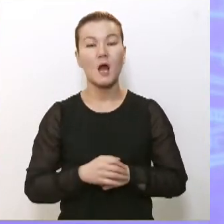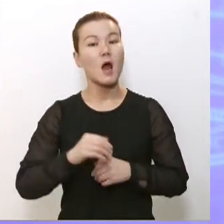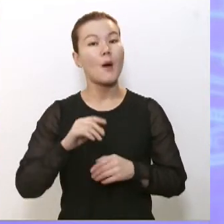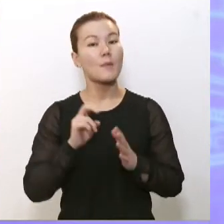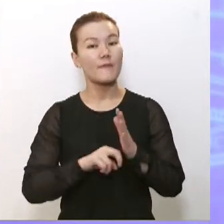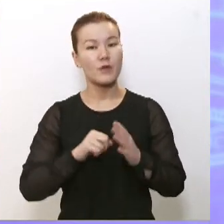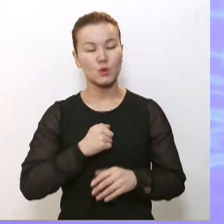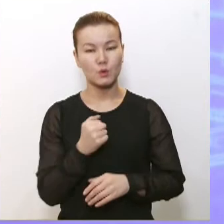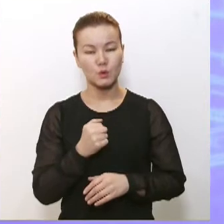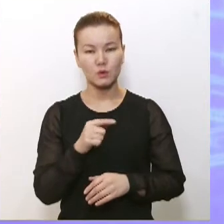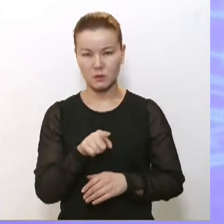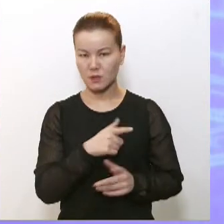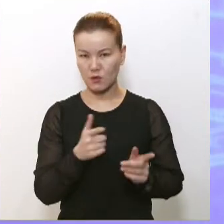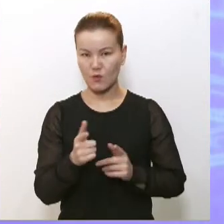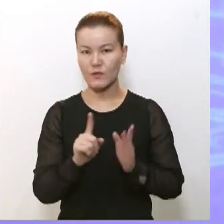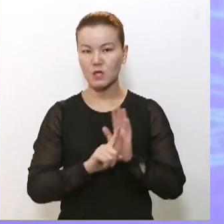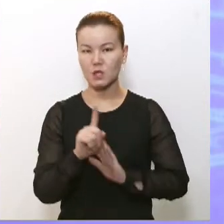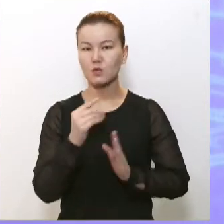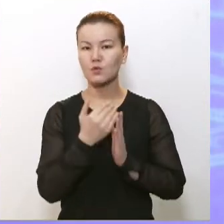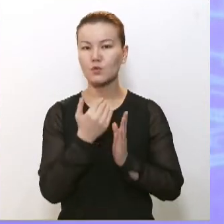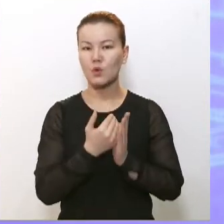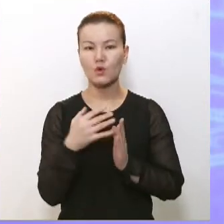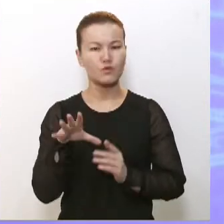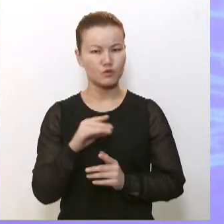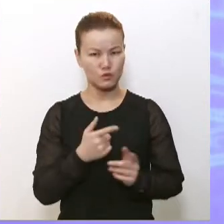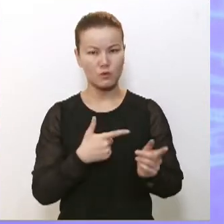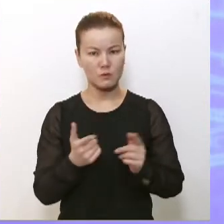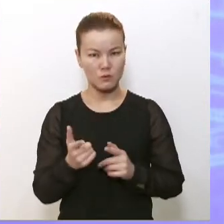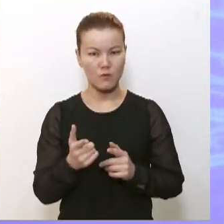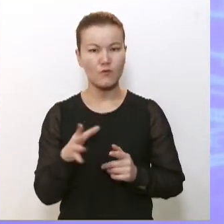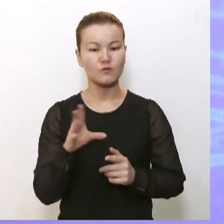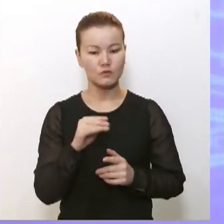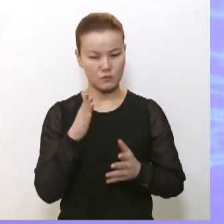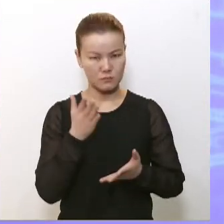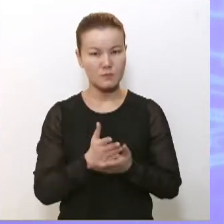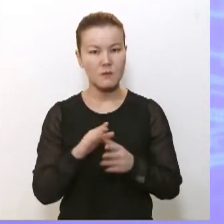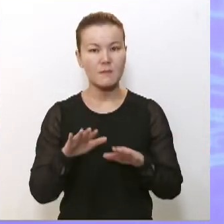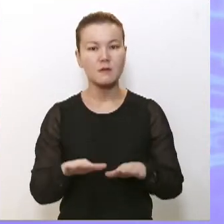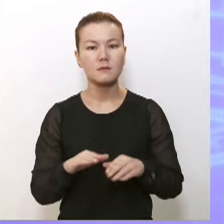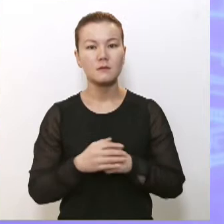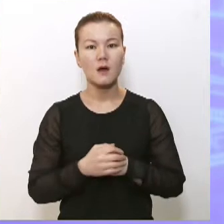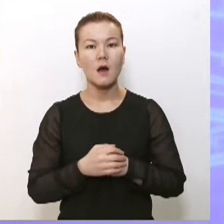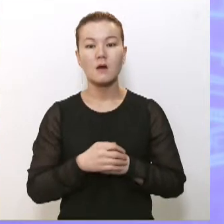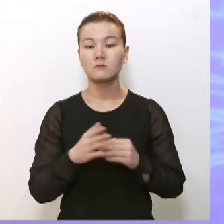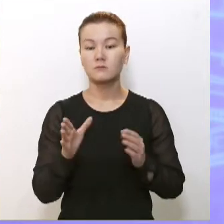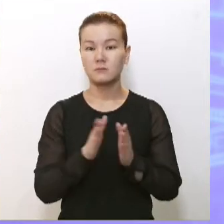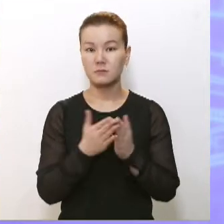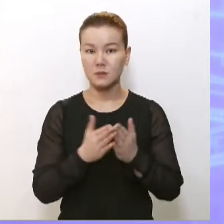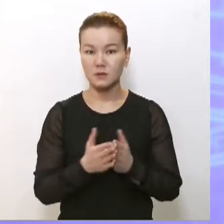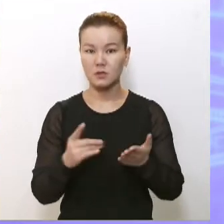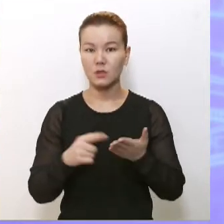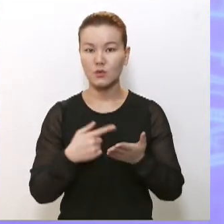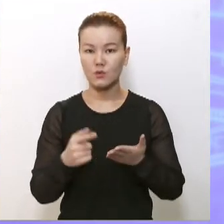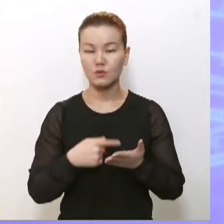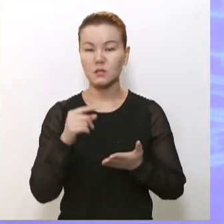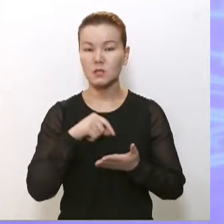ты готов начать урок все на месте все в порядке . книжка и тетрадка